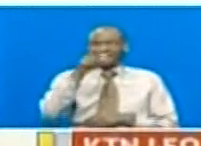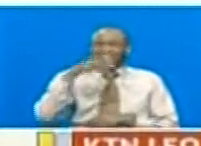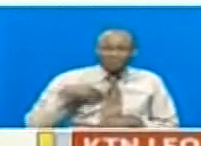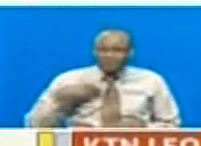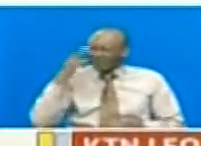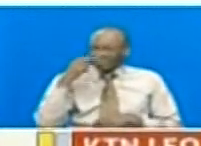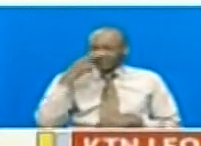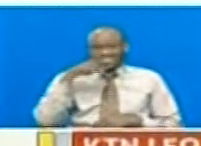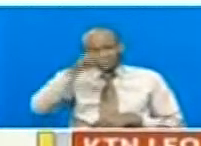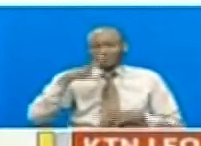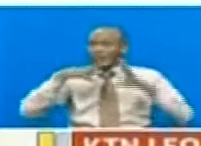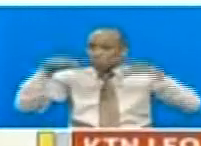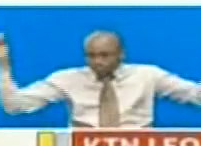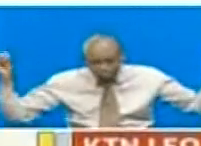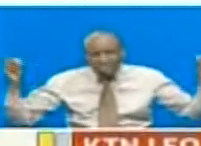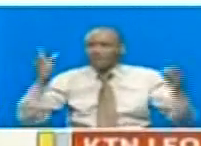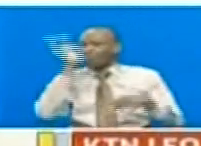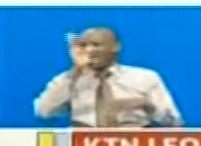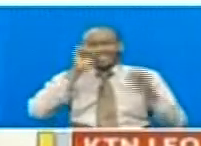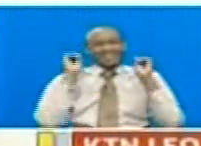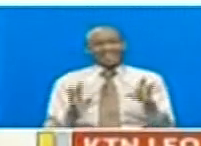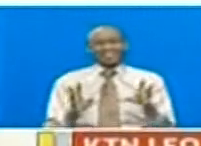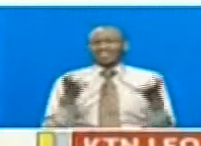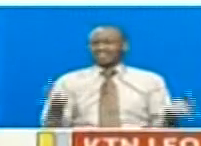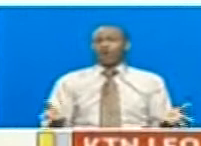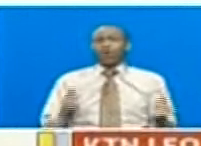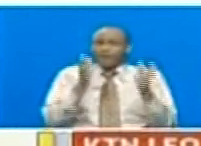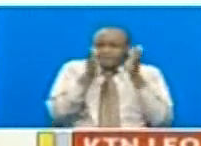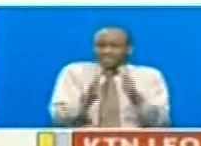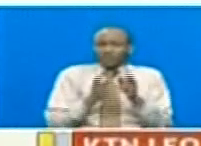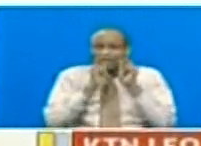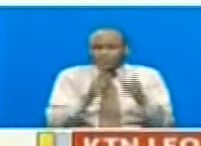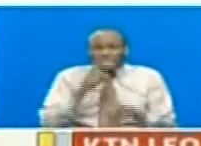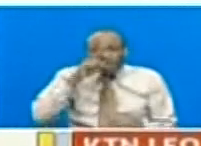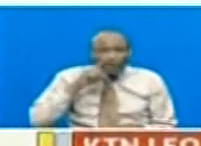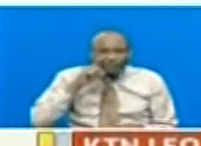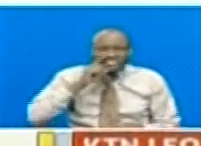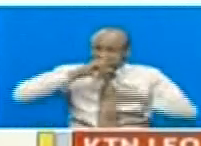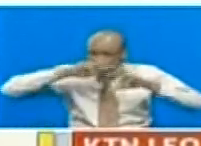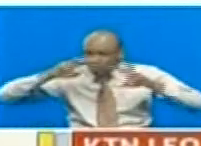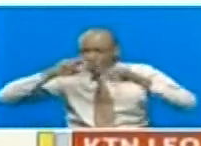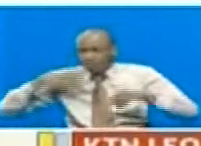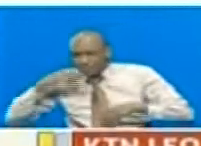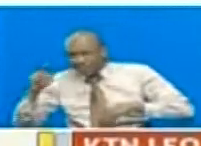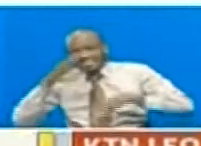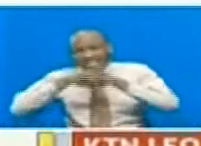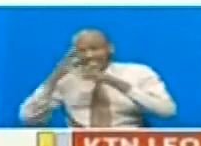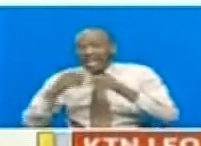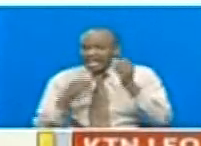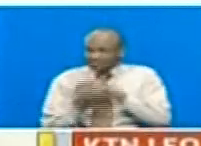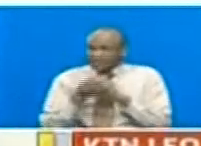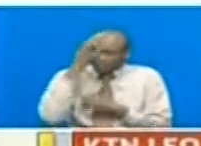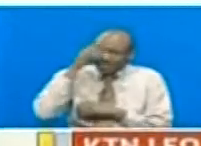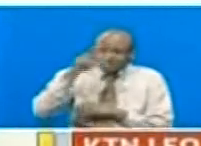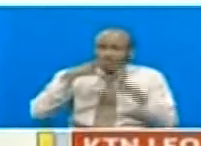kutoweka bila kuwaaga wafuasi na mashabiki wao. Lofti Matambo amewapata walikozamia na kutuelezea kwa kina sababu za